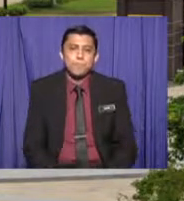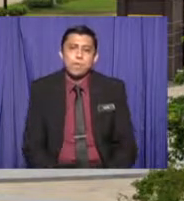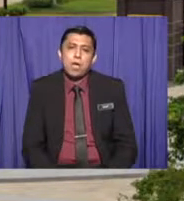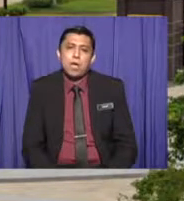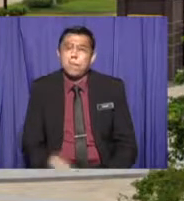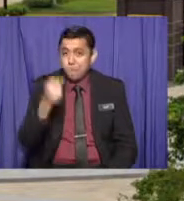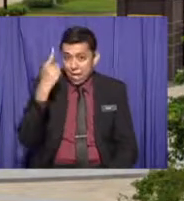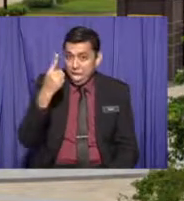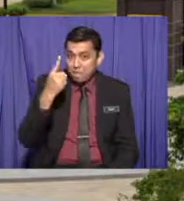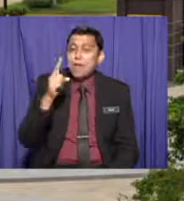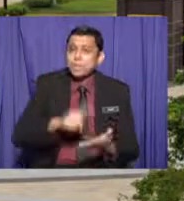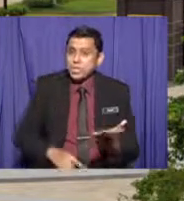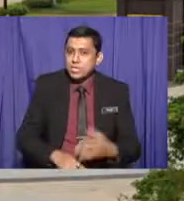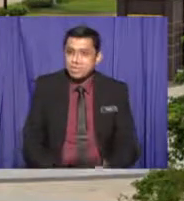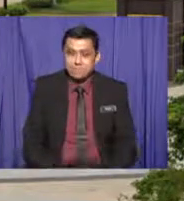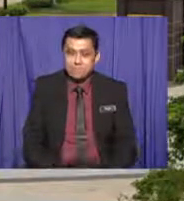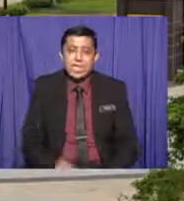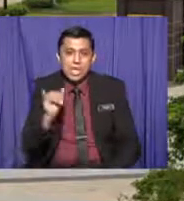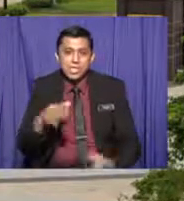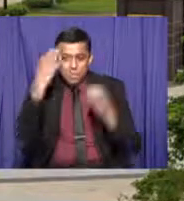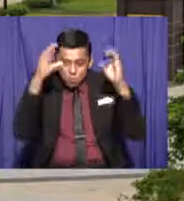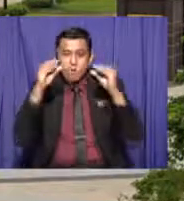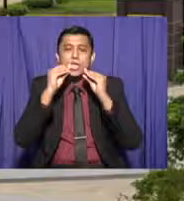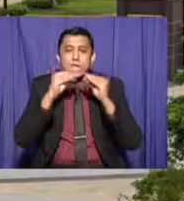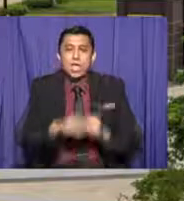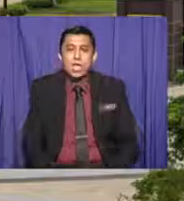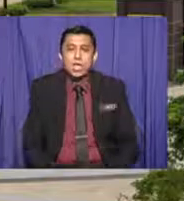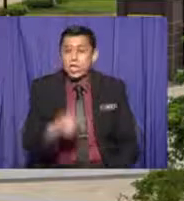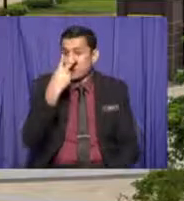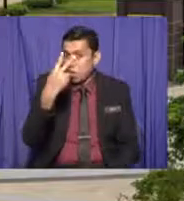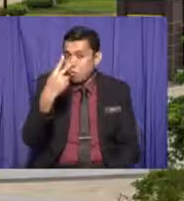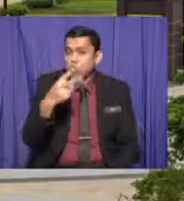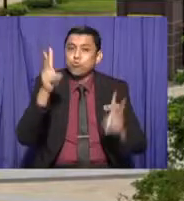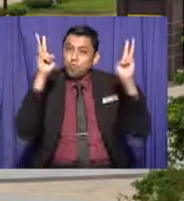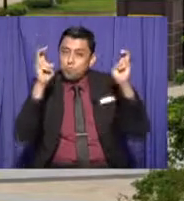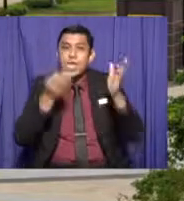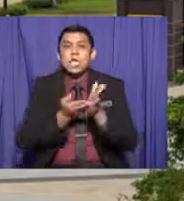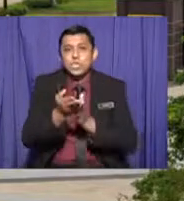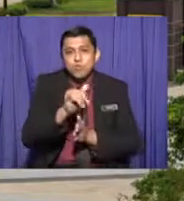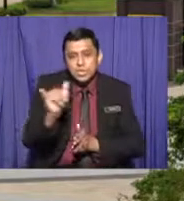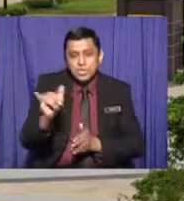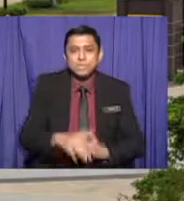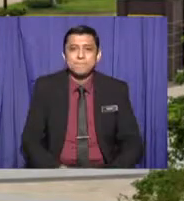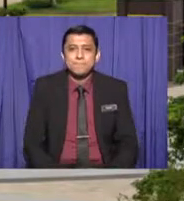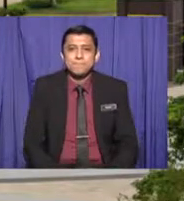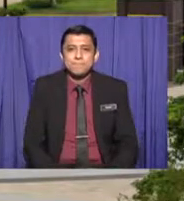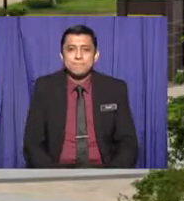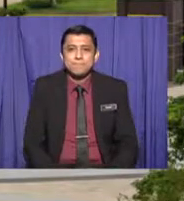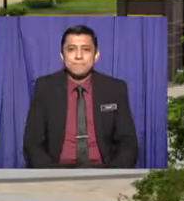Murid-murid faham setakat ini? Baiklah, kita lihat topik seterusnya ya.